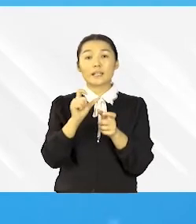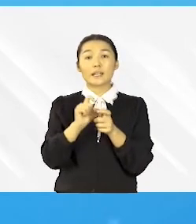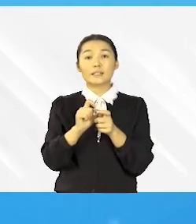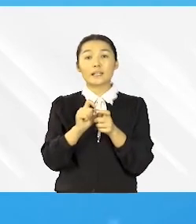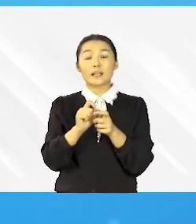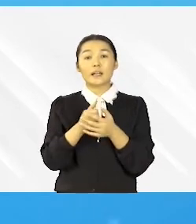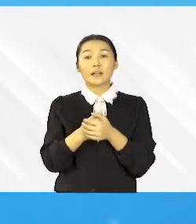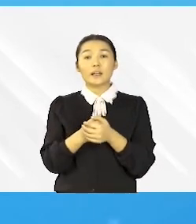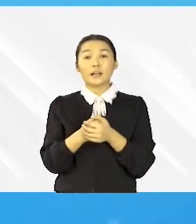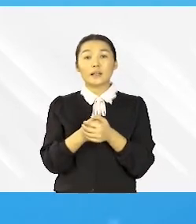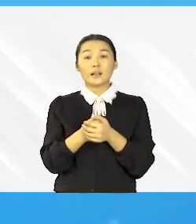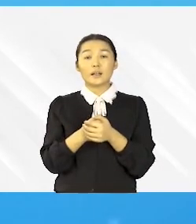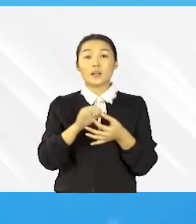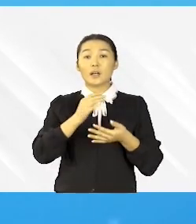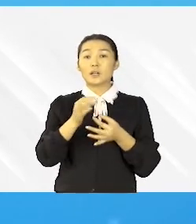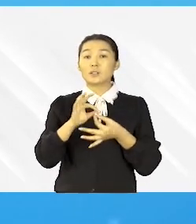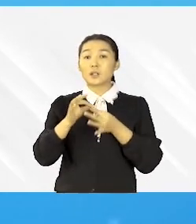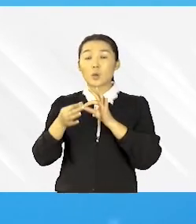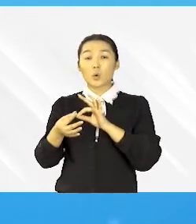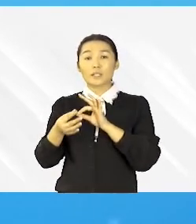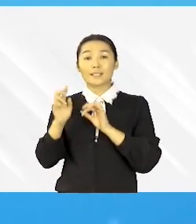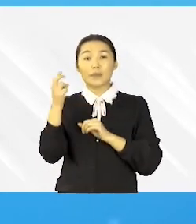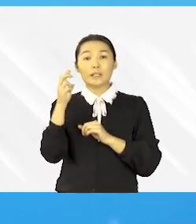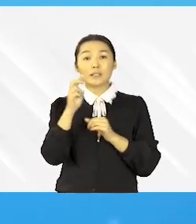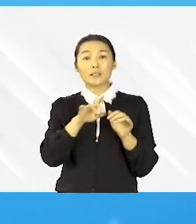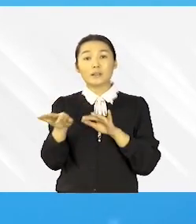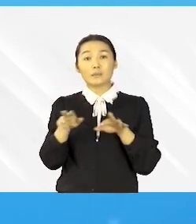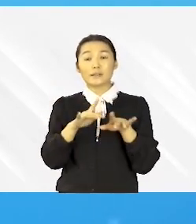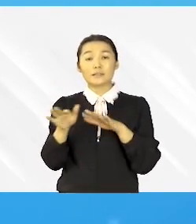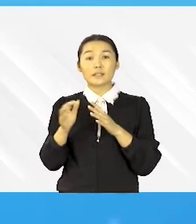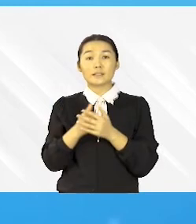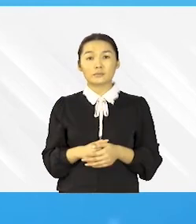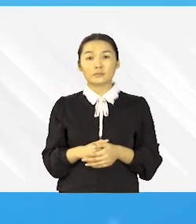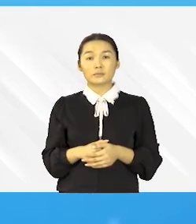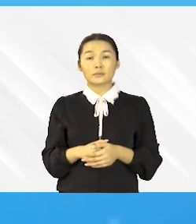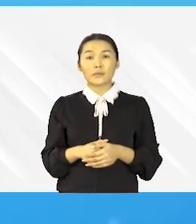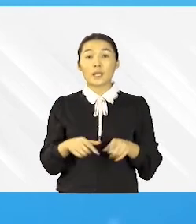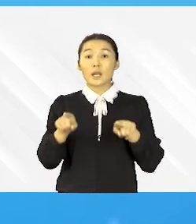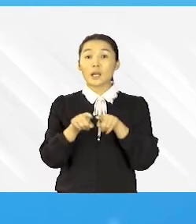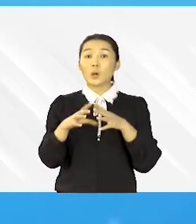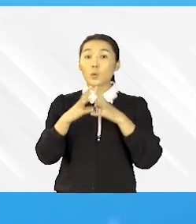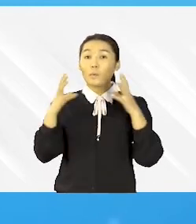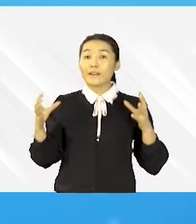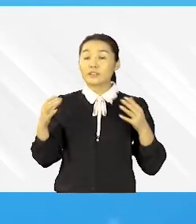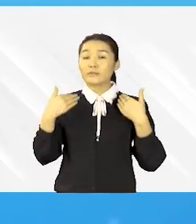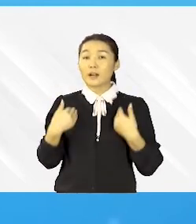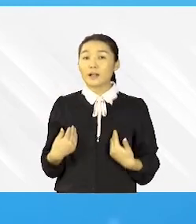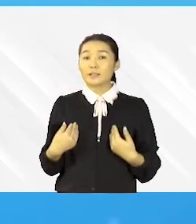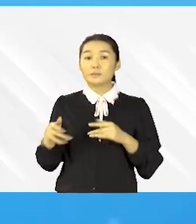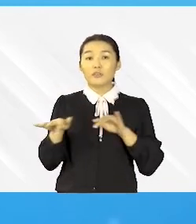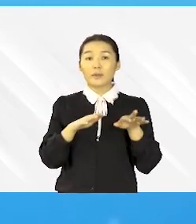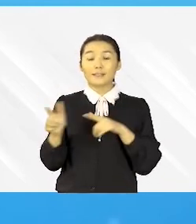сложных биологических процессов, обеспечивающих увеличение численности организмов. Как и у большинства организмов,